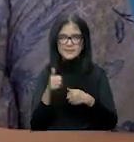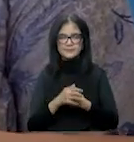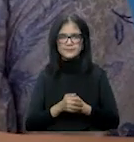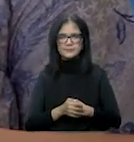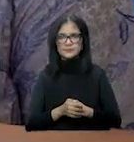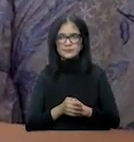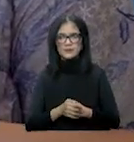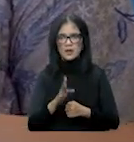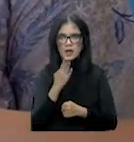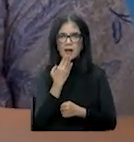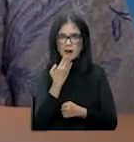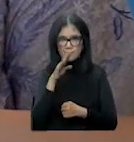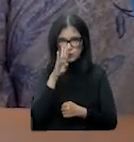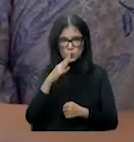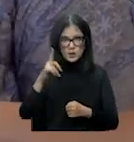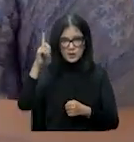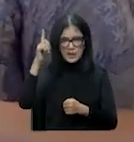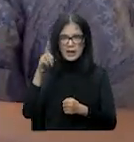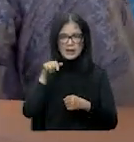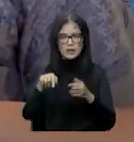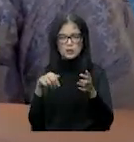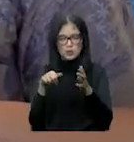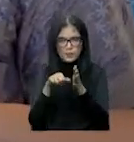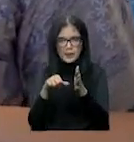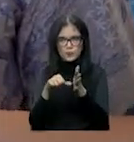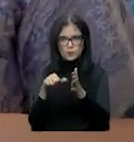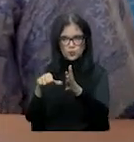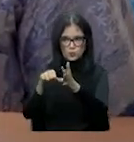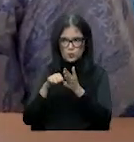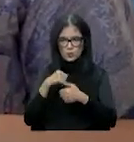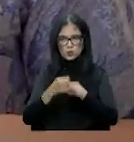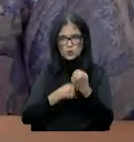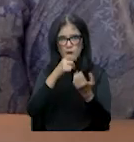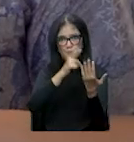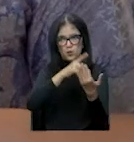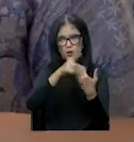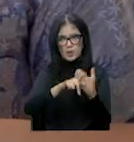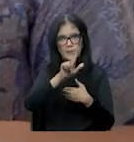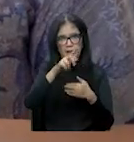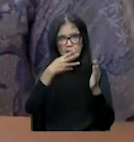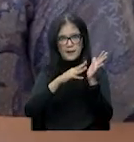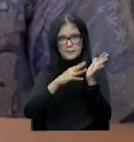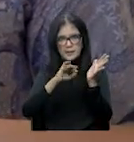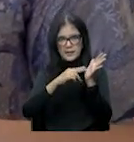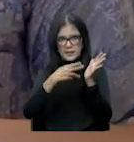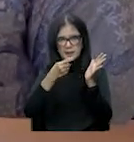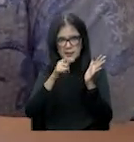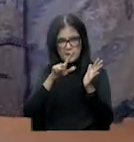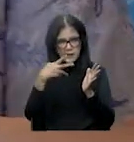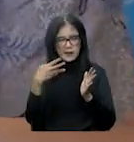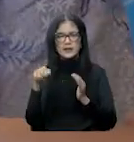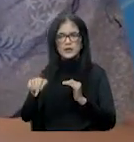Alhamdulillah ya kami banyak sangat terbantu dan Le mineral sangat support terhadap eh kami terima kasih kepada Le